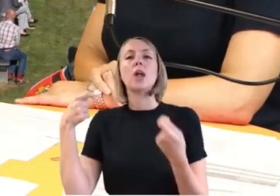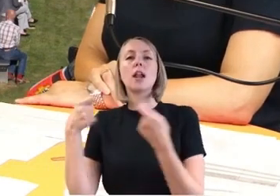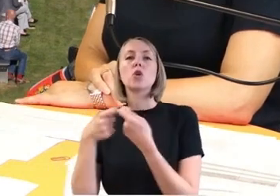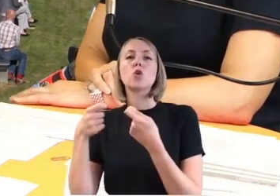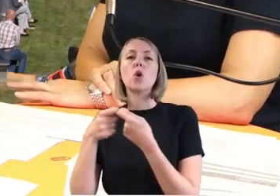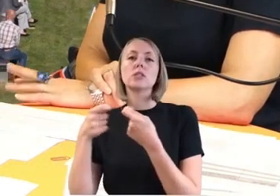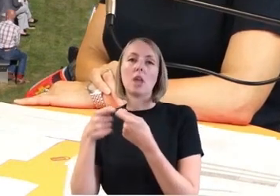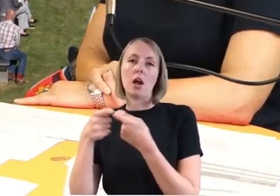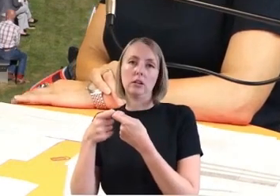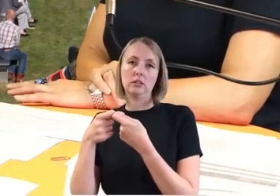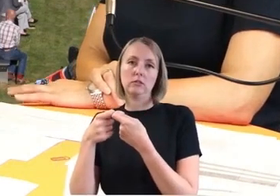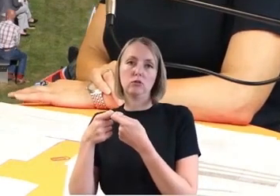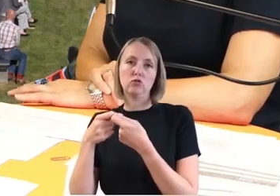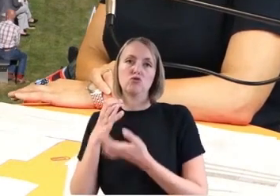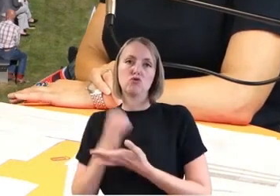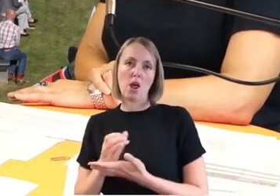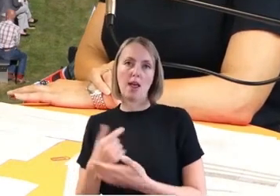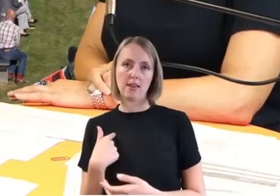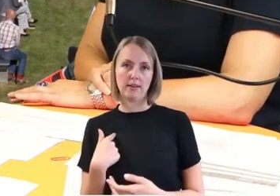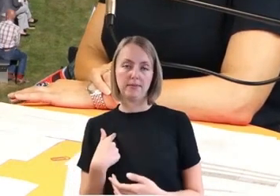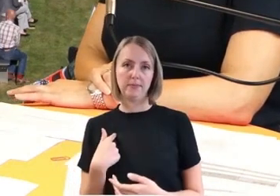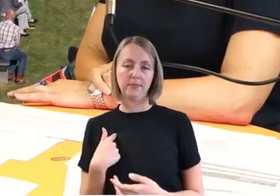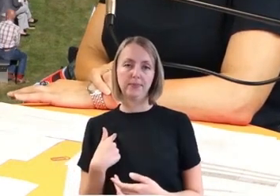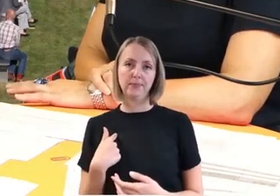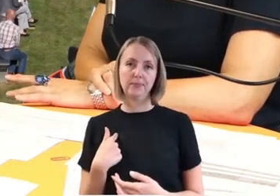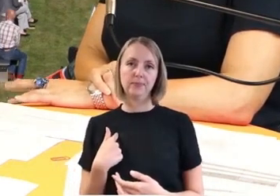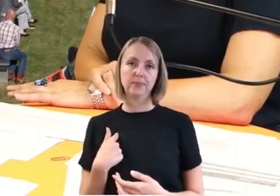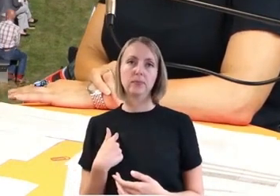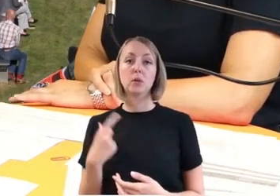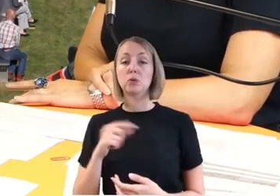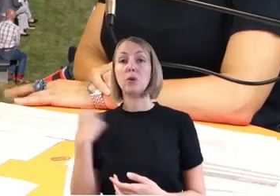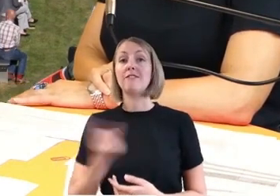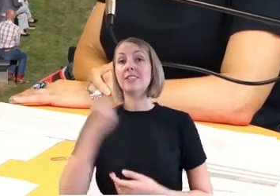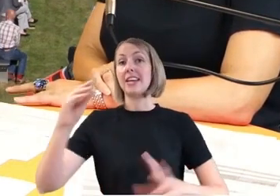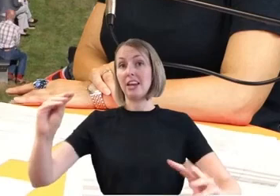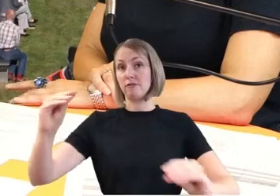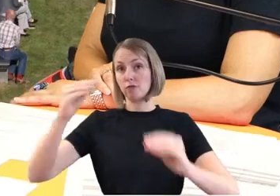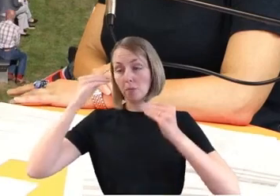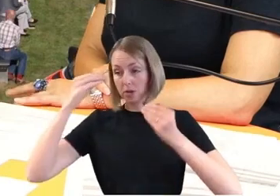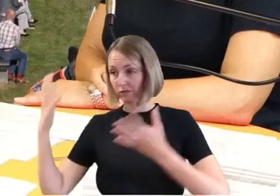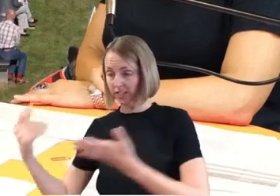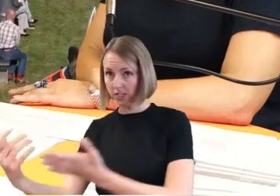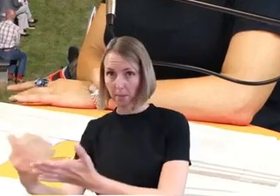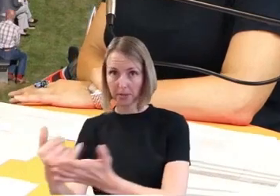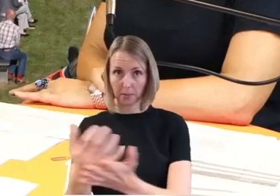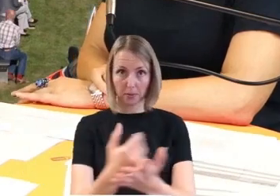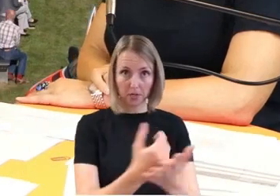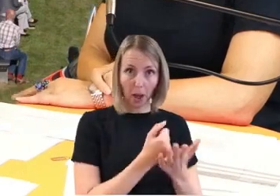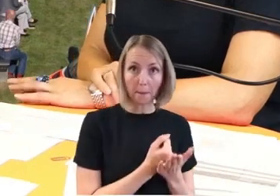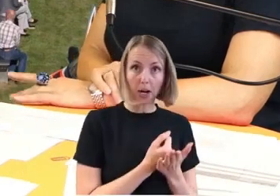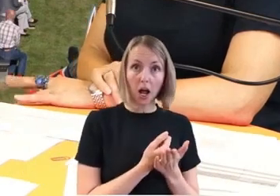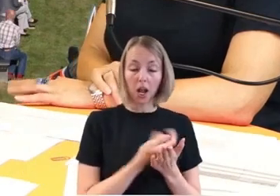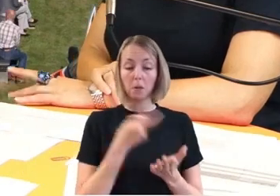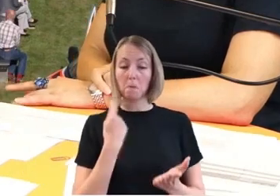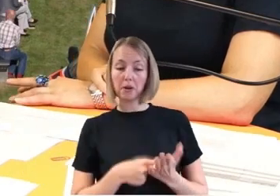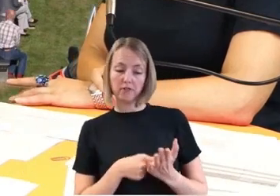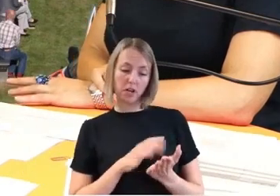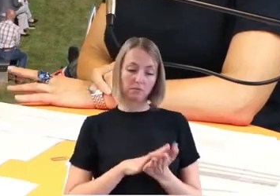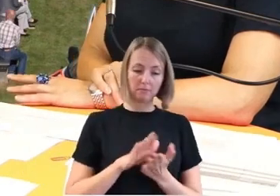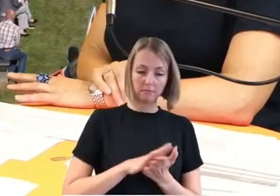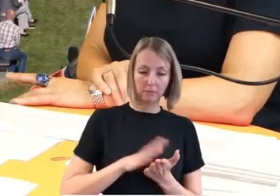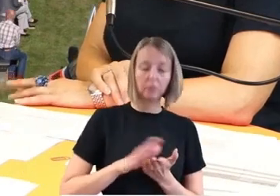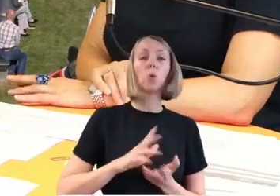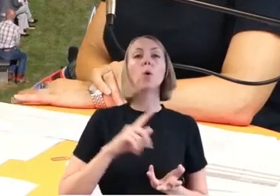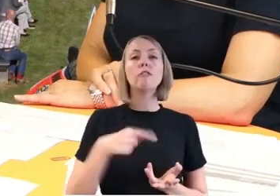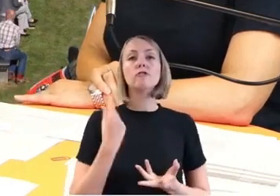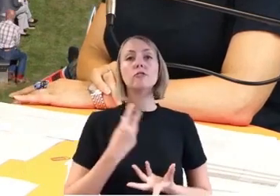oder vereinfacht informationen sammeln diese auf bewährten und entweder darüber berichten